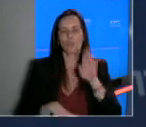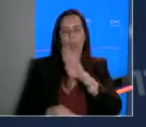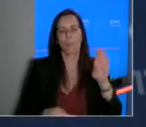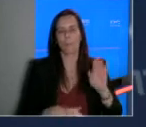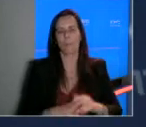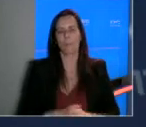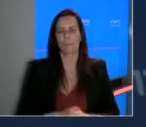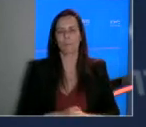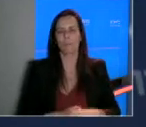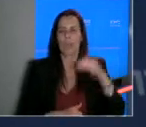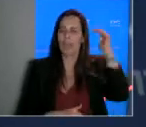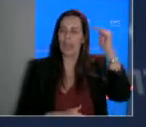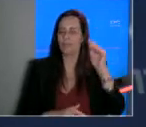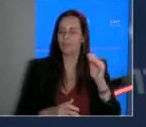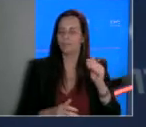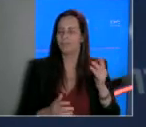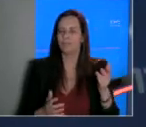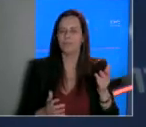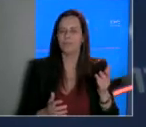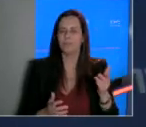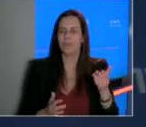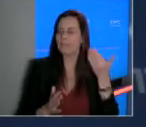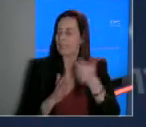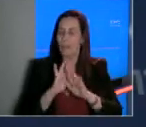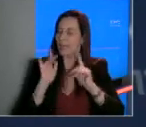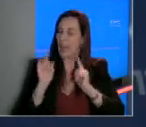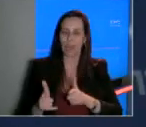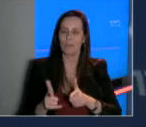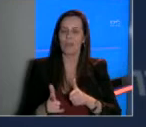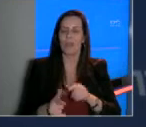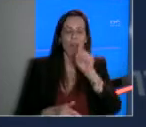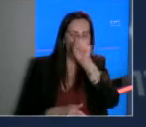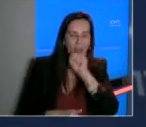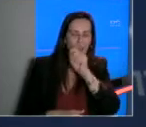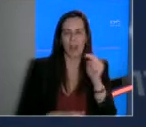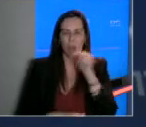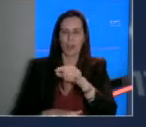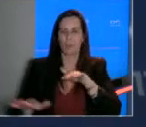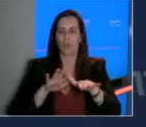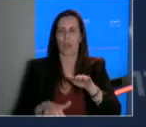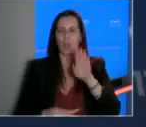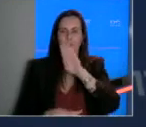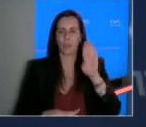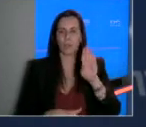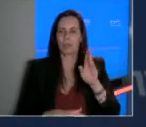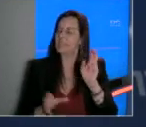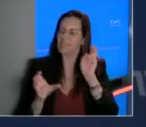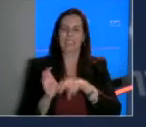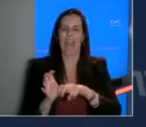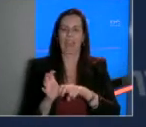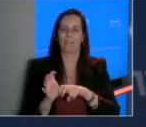נתניהו. בני גנץ נכנע היום ללא קרב וזחל לממשלתו של נתניהו,